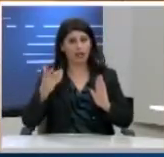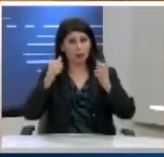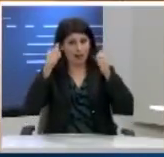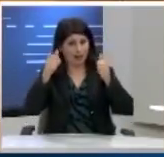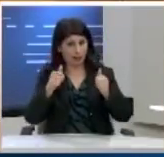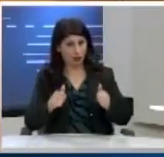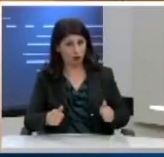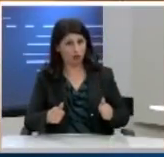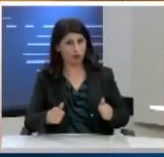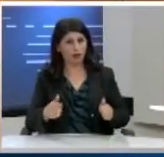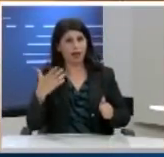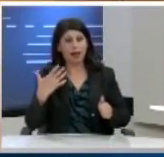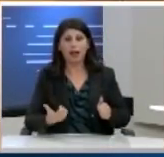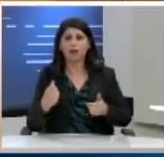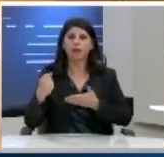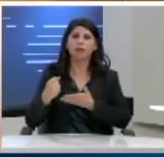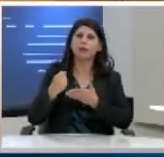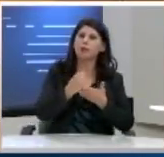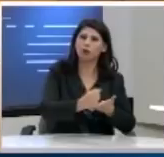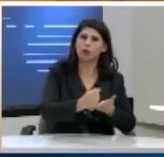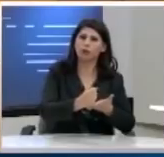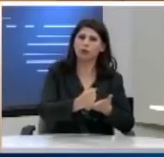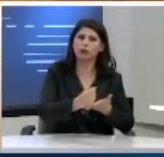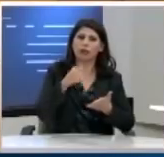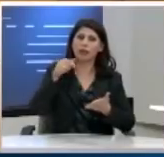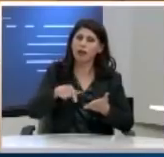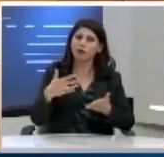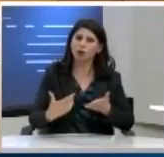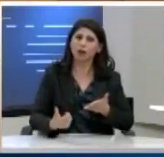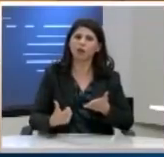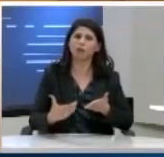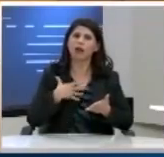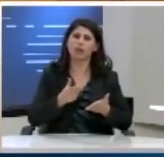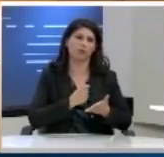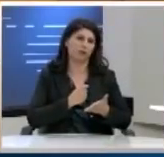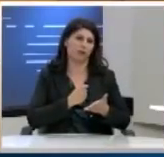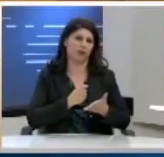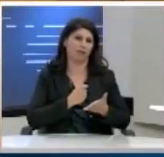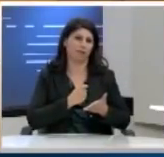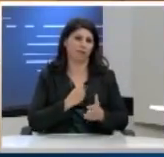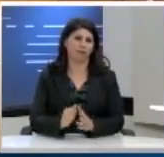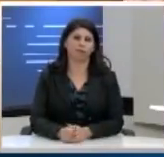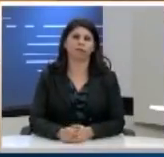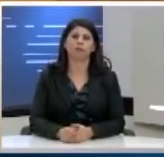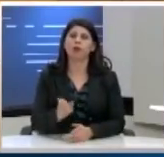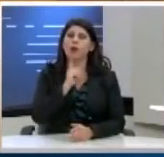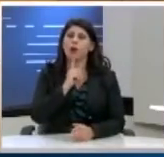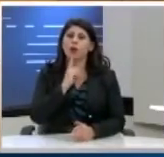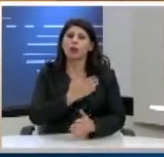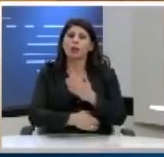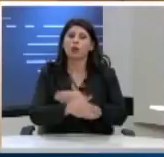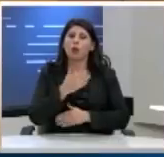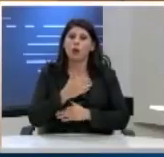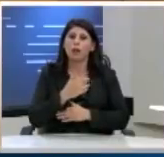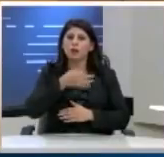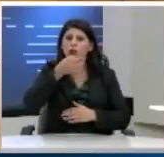ανακοινώσει, έχουμε και τη χρηματοδότηση. Γι' αυτό έχουμε την αξιοπιστία. Και όπως έχει κουραστεί η γλώσσα του κυρίου Δραγασάκη